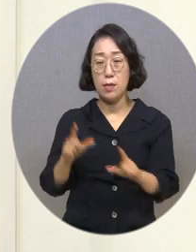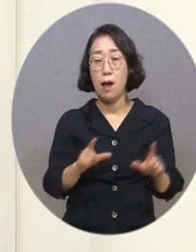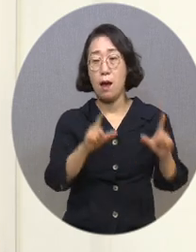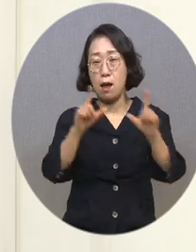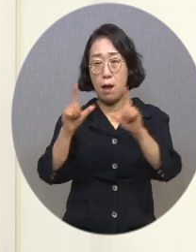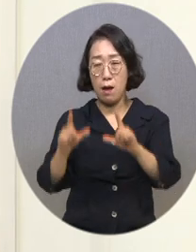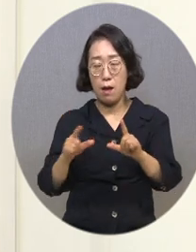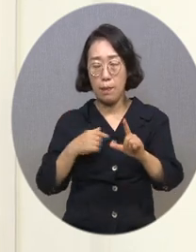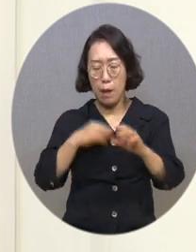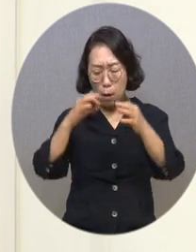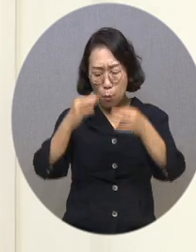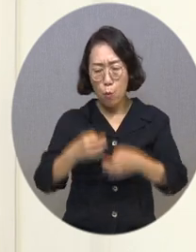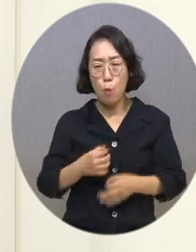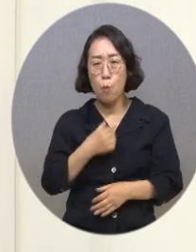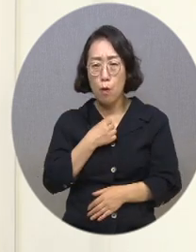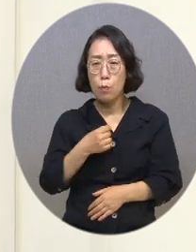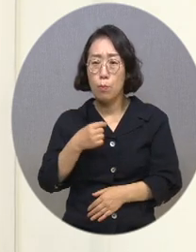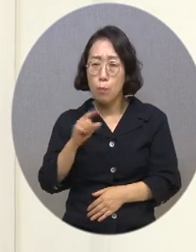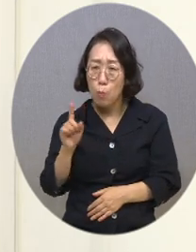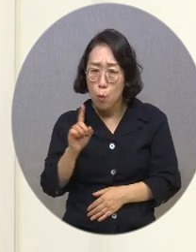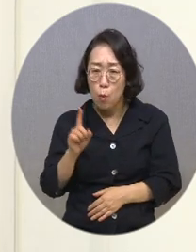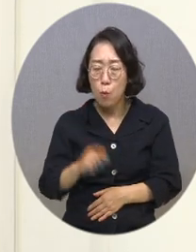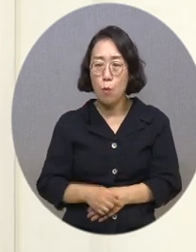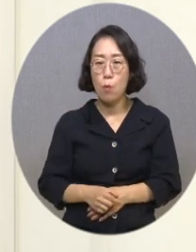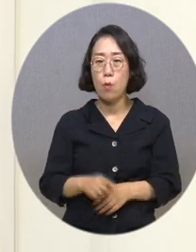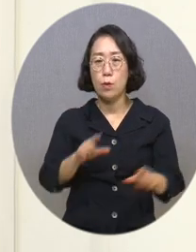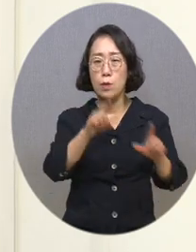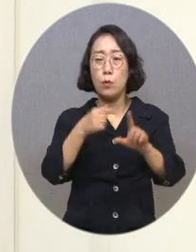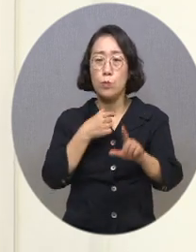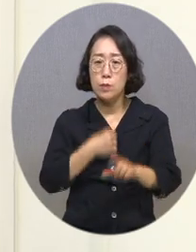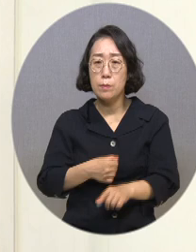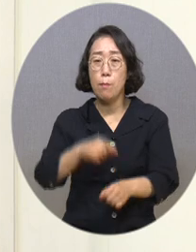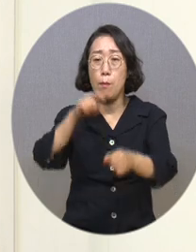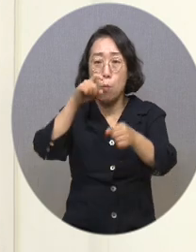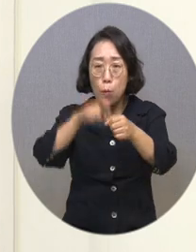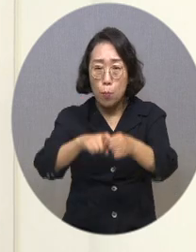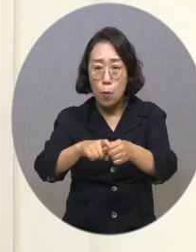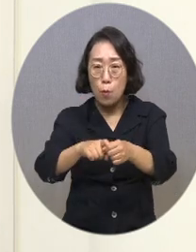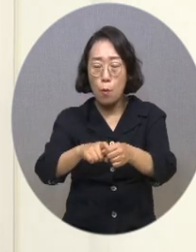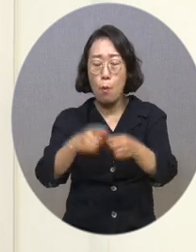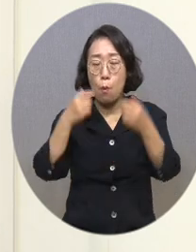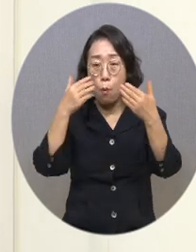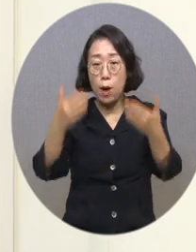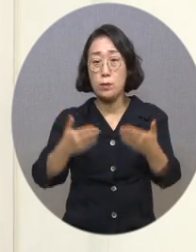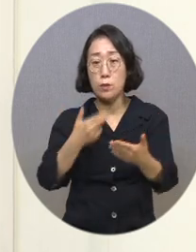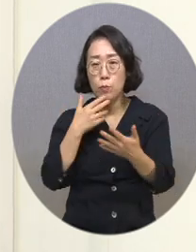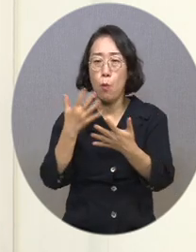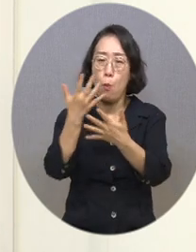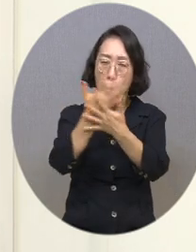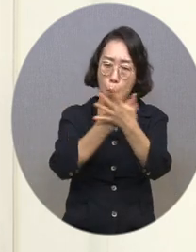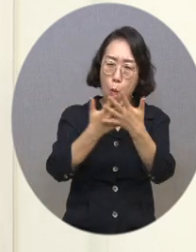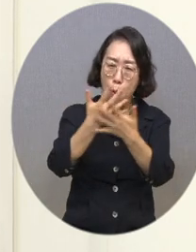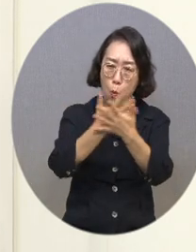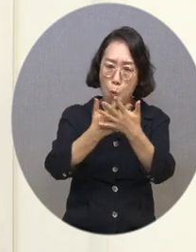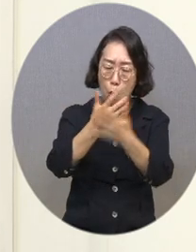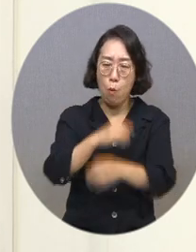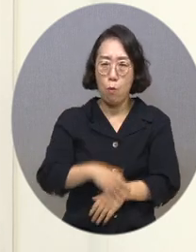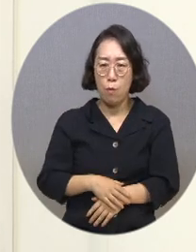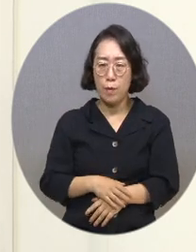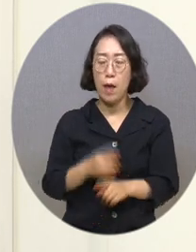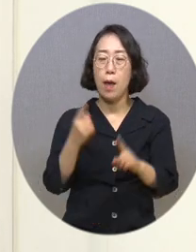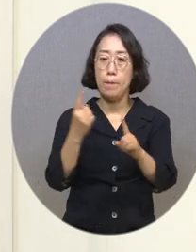자기 자신이 뭘 원하는지 그리고 내가 어떻게 살고 싶은지 이런 게 명확하지가 않구나. 내가 그걸 잡아주는 일을